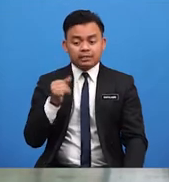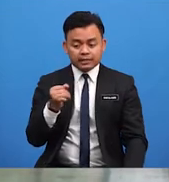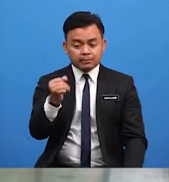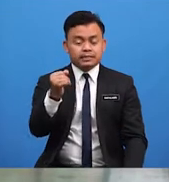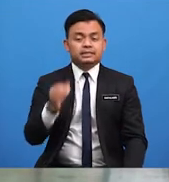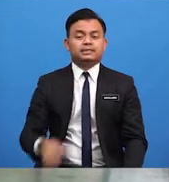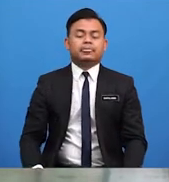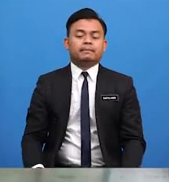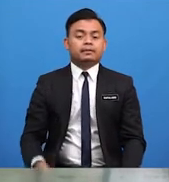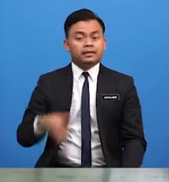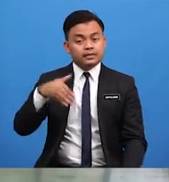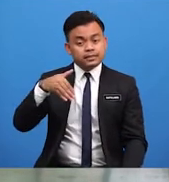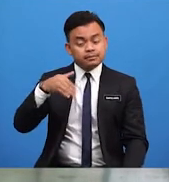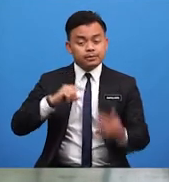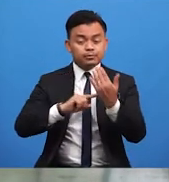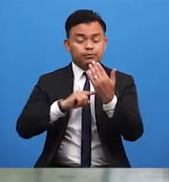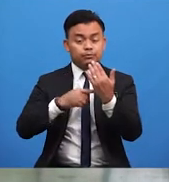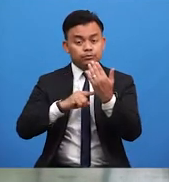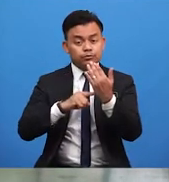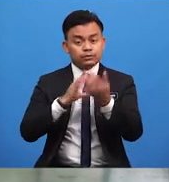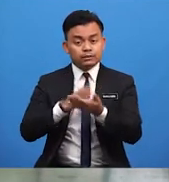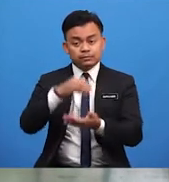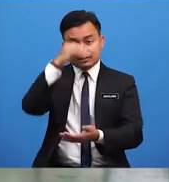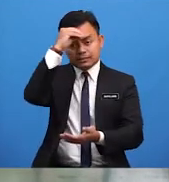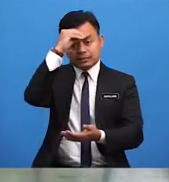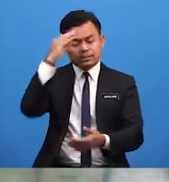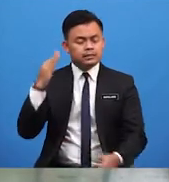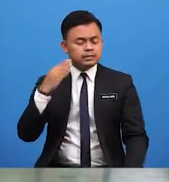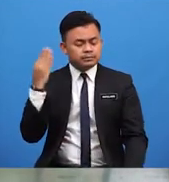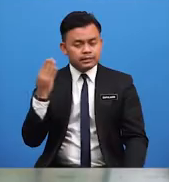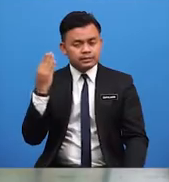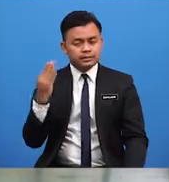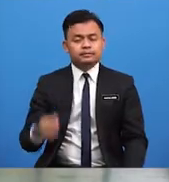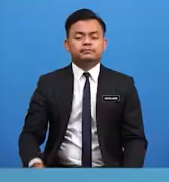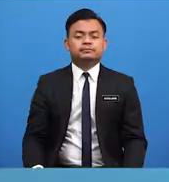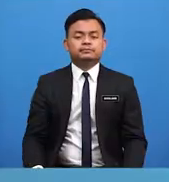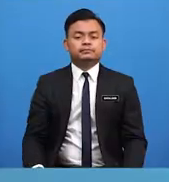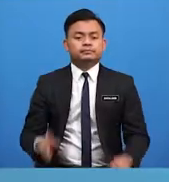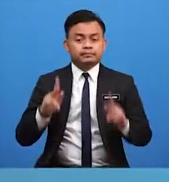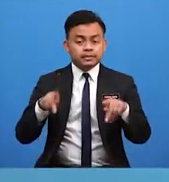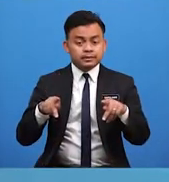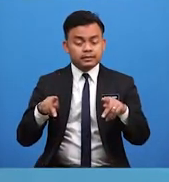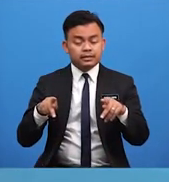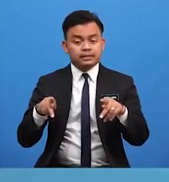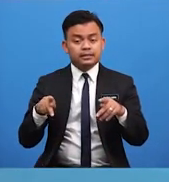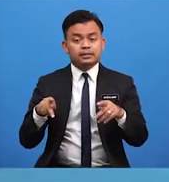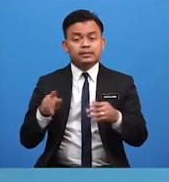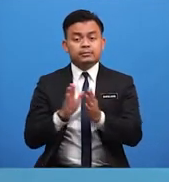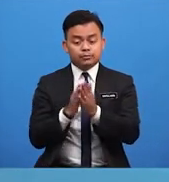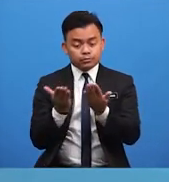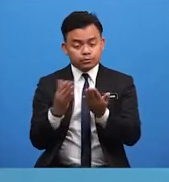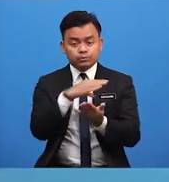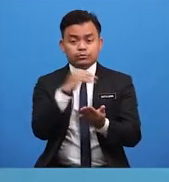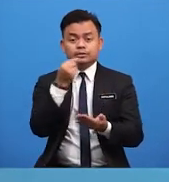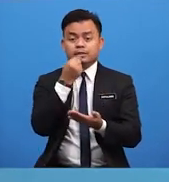Sebelum kita mulakan pembelajaran, seperti biasa, pastikan buku dan pen